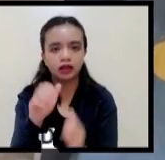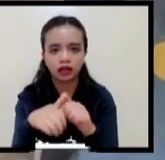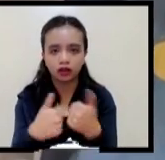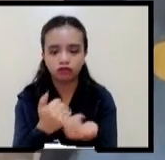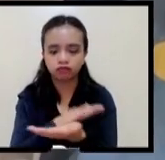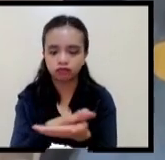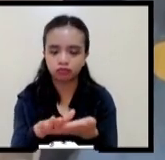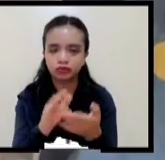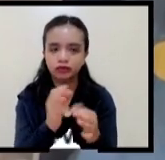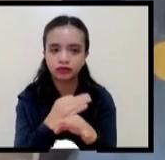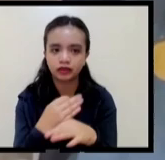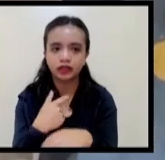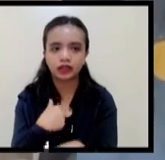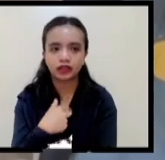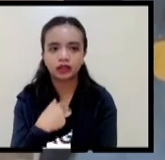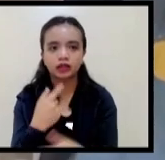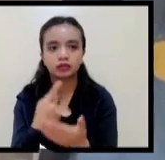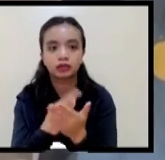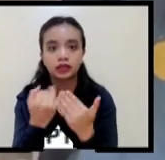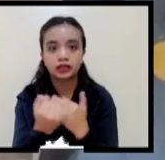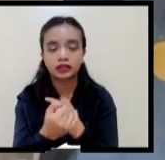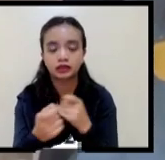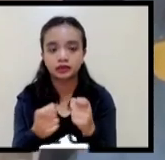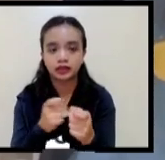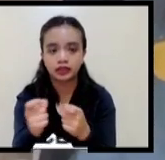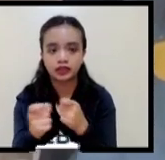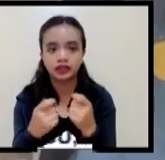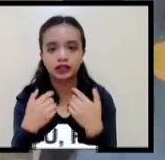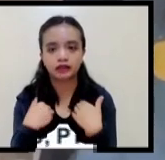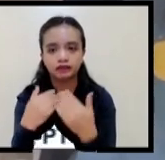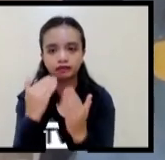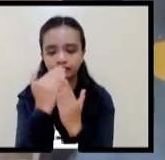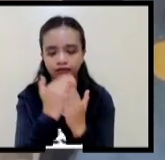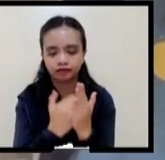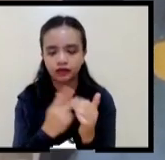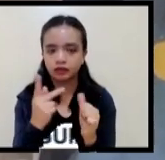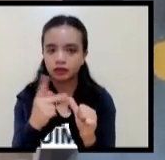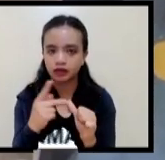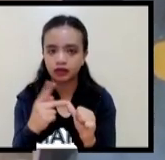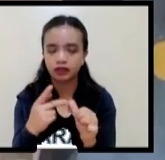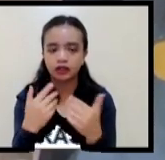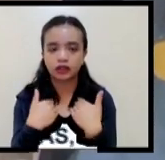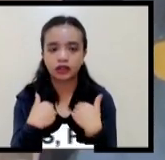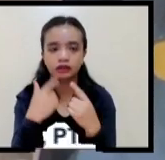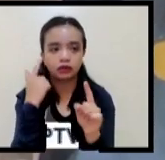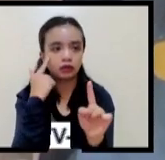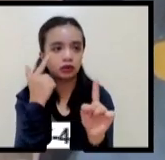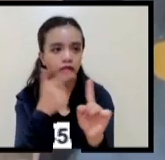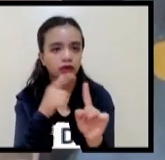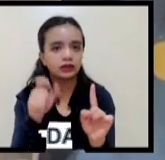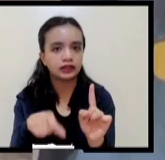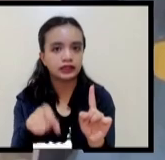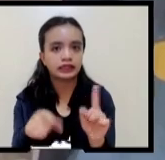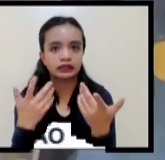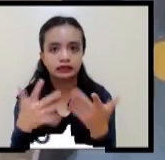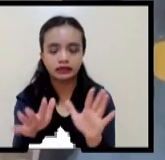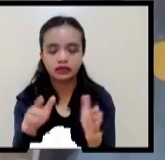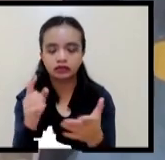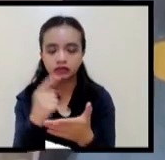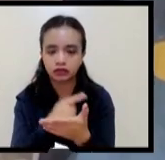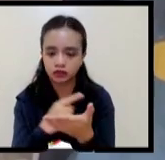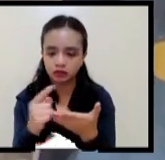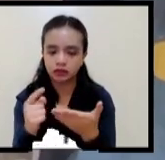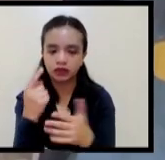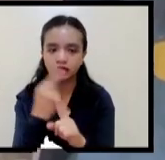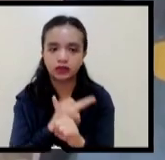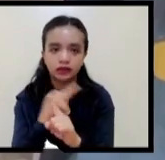mag-organize. So, I use project management. Nandun na lahat yung priority ko. Nandun na lahat yung mga goals na kailangan kong tapusin in a week, on a